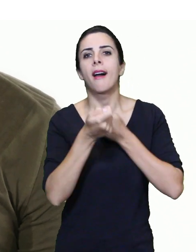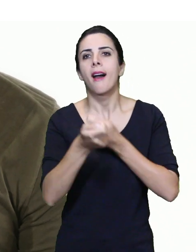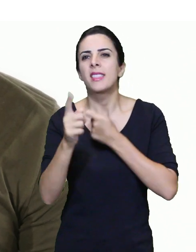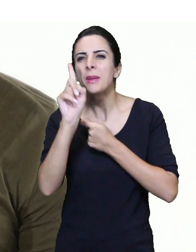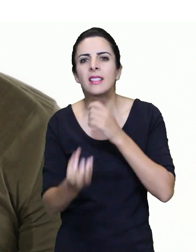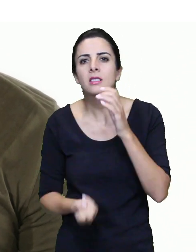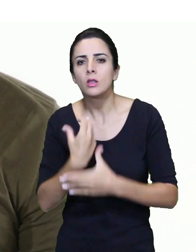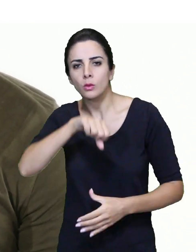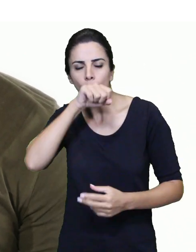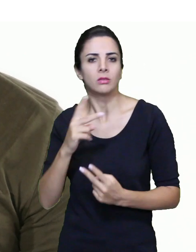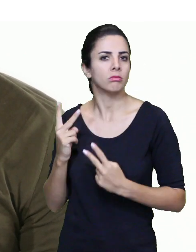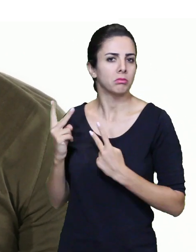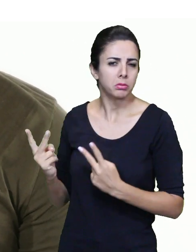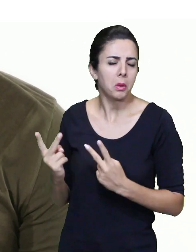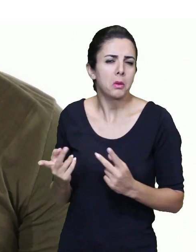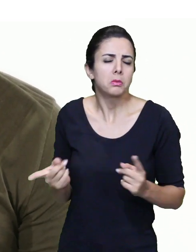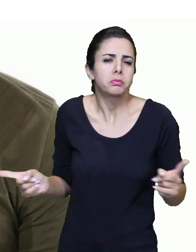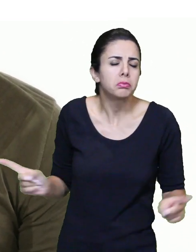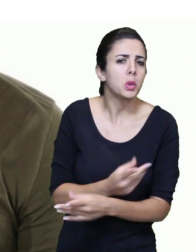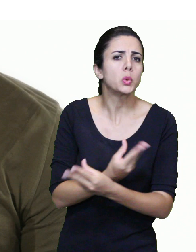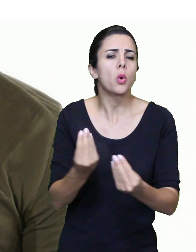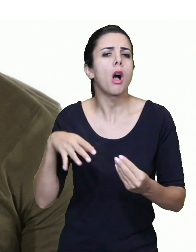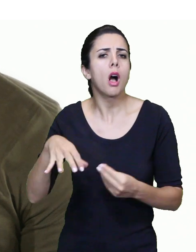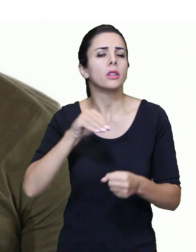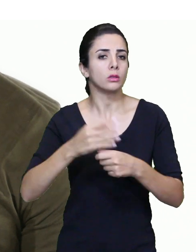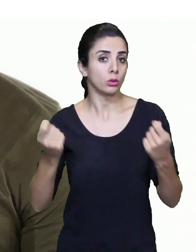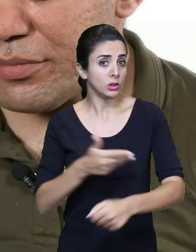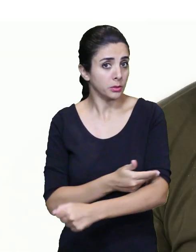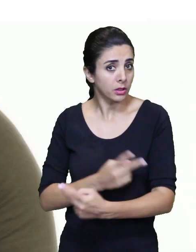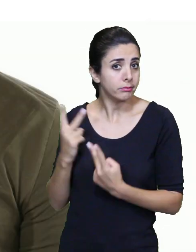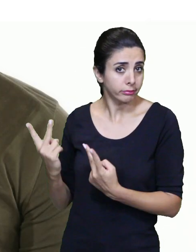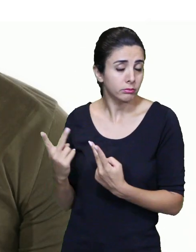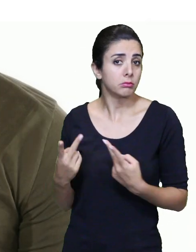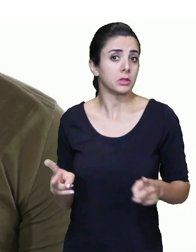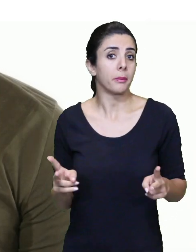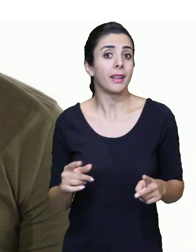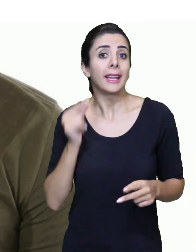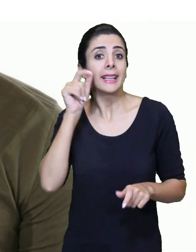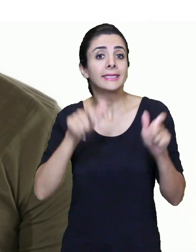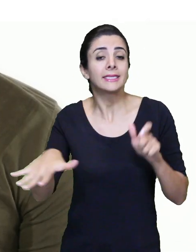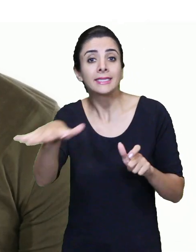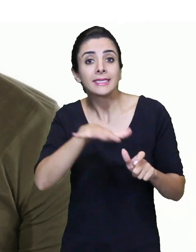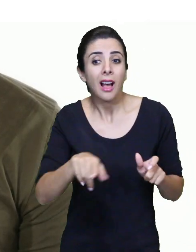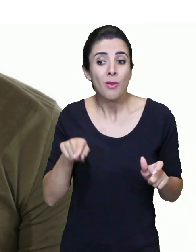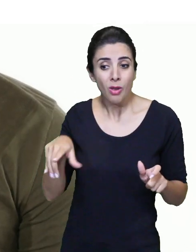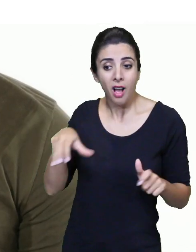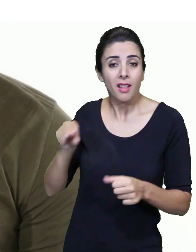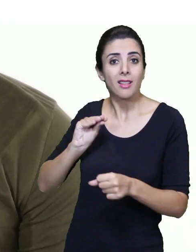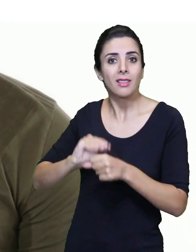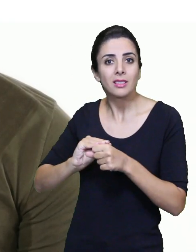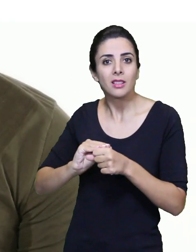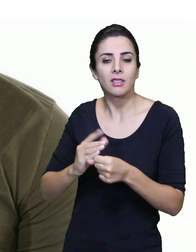ortaya çıkması gibi birçok alana hizmet verdiğini söyleyebilirim İnsanların bu platformla